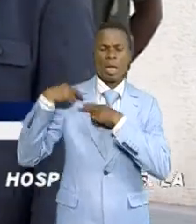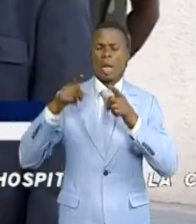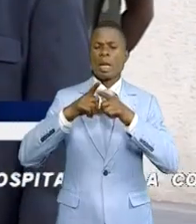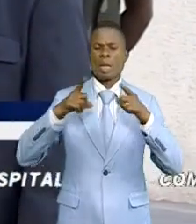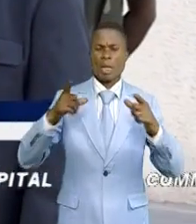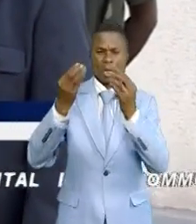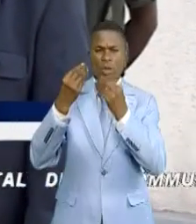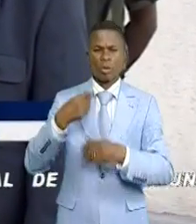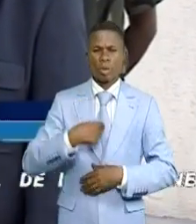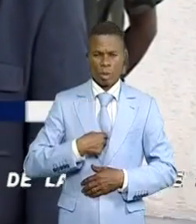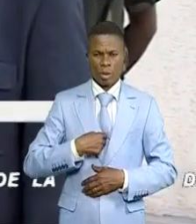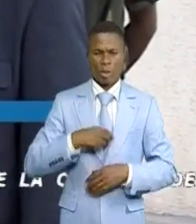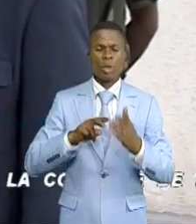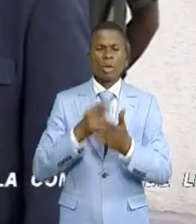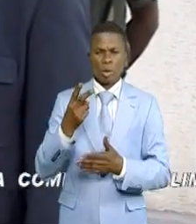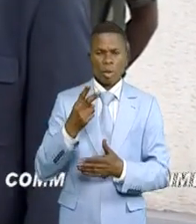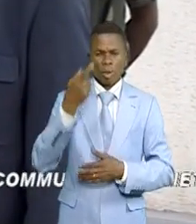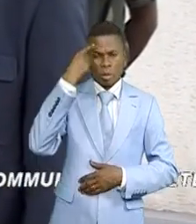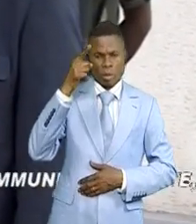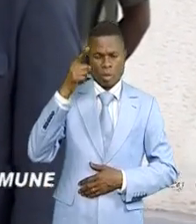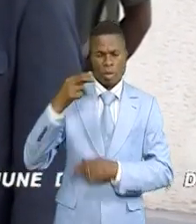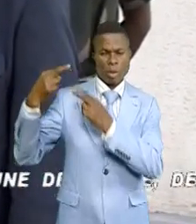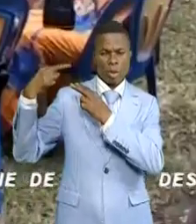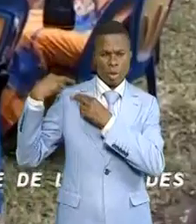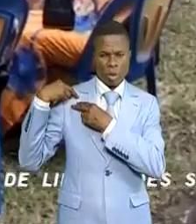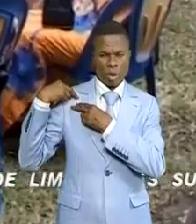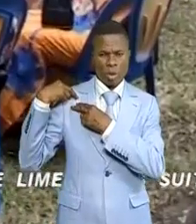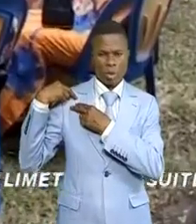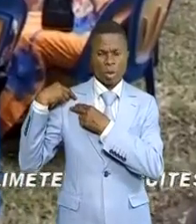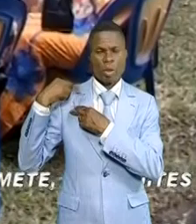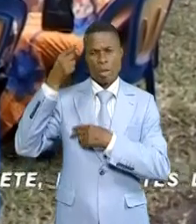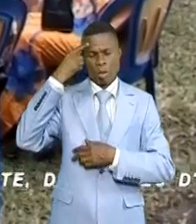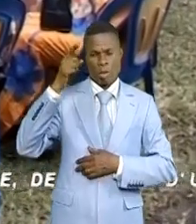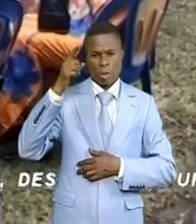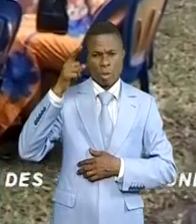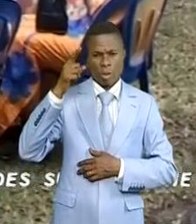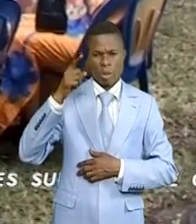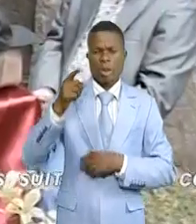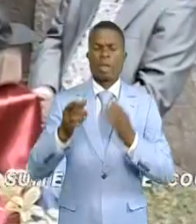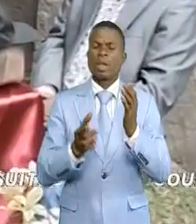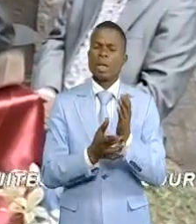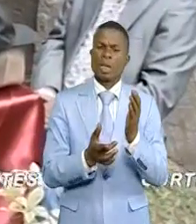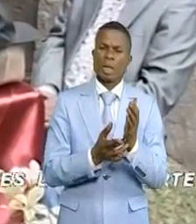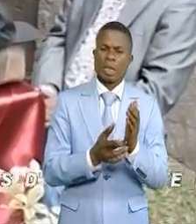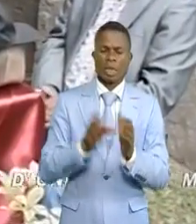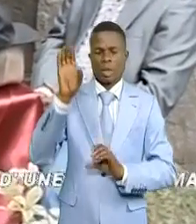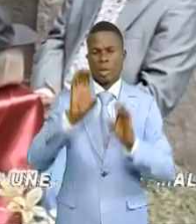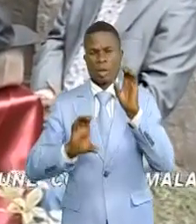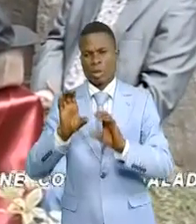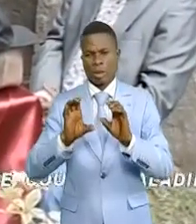responsabilisation double, non pas seulement une responsabilisation technique, scientifique